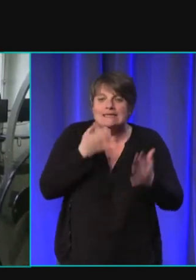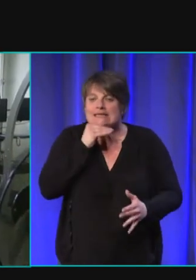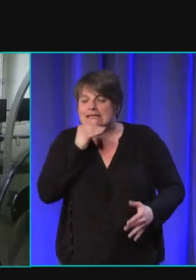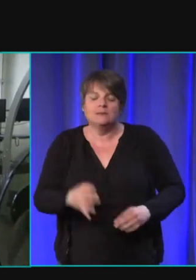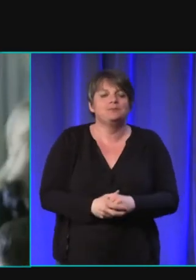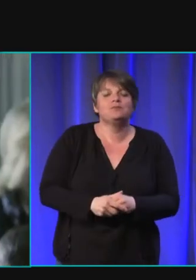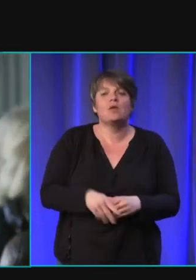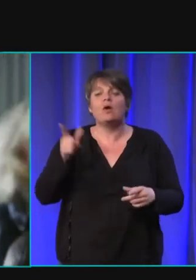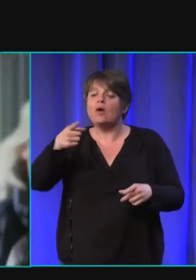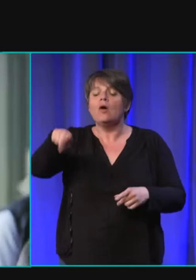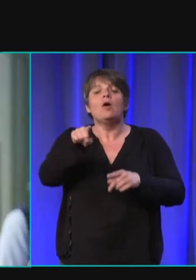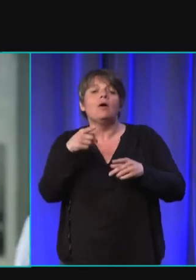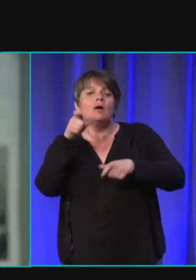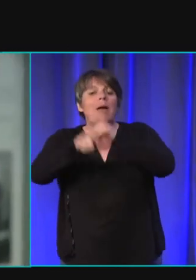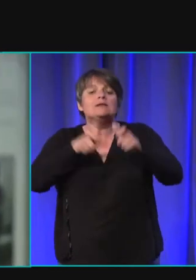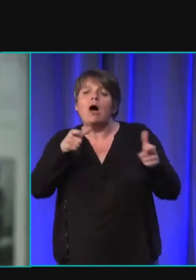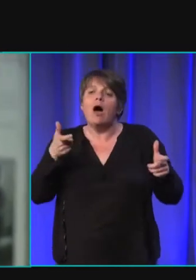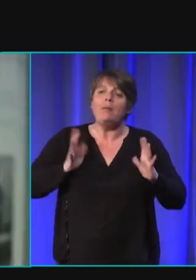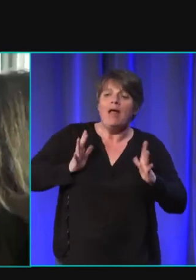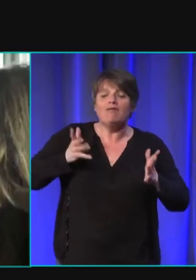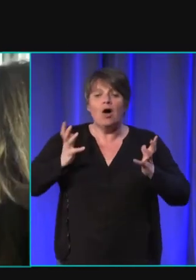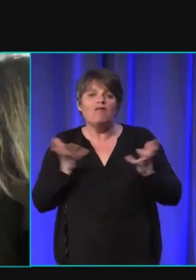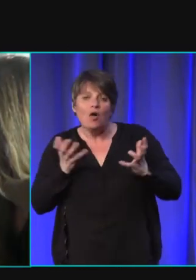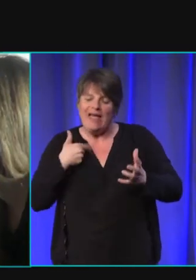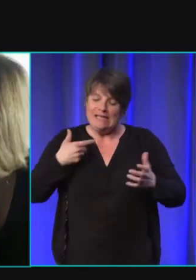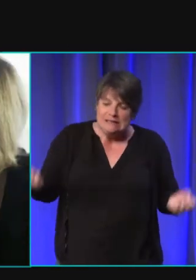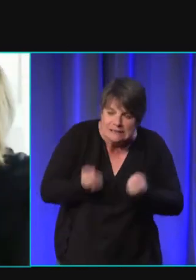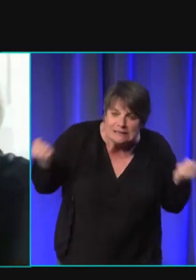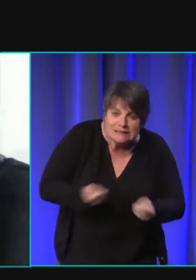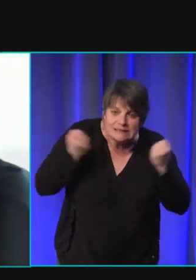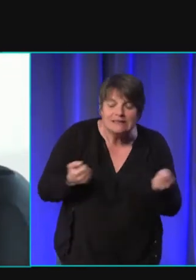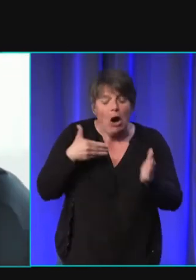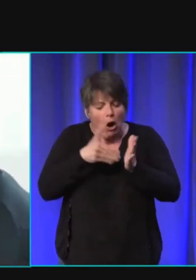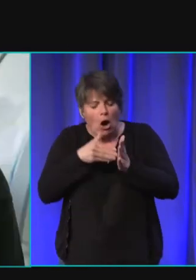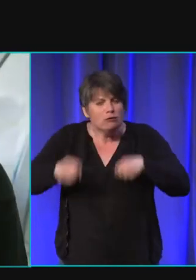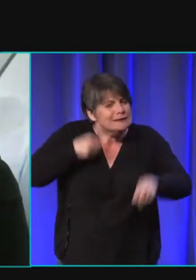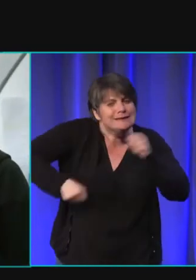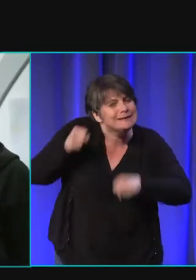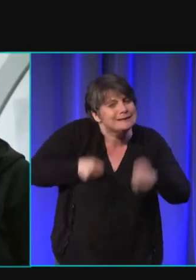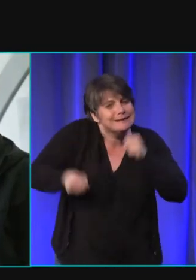les volontaires sur le vélo. Pour refaire un autre sprint.